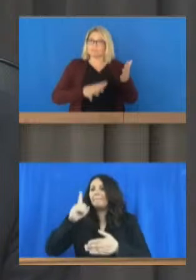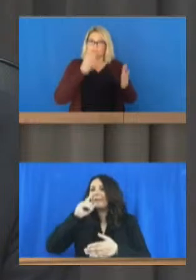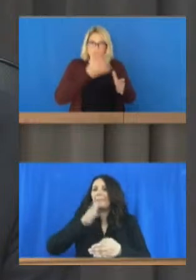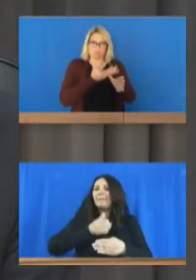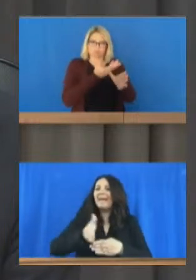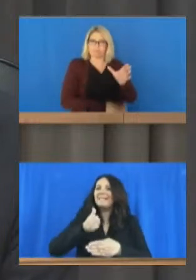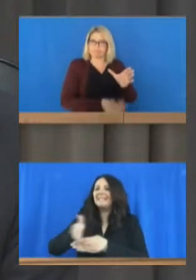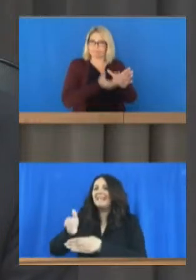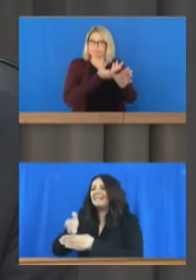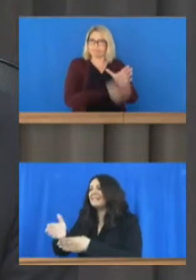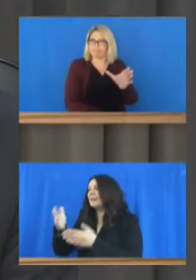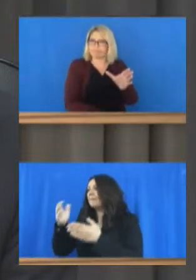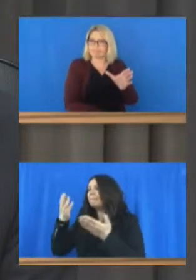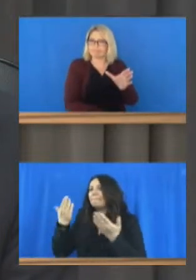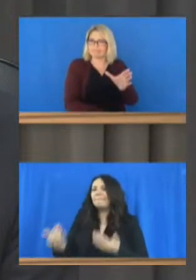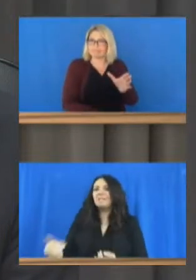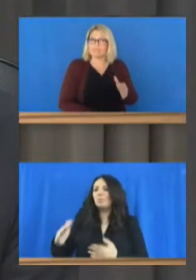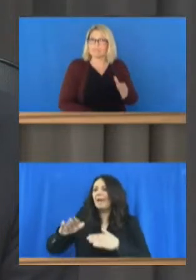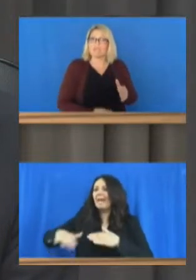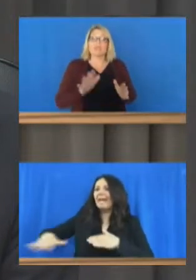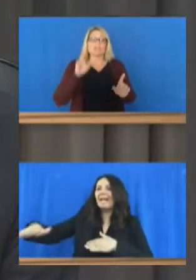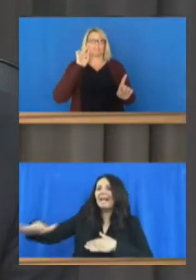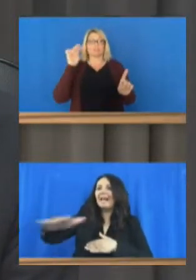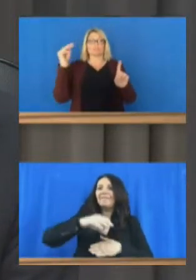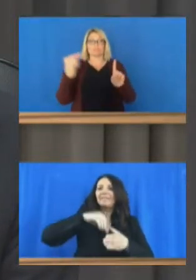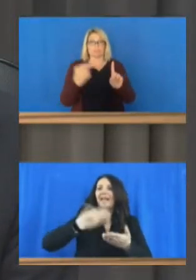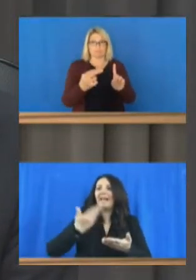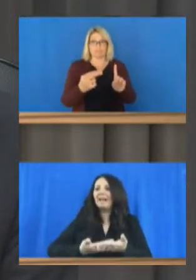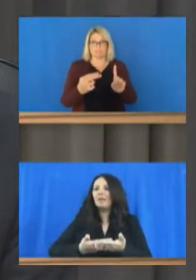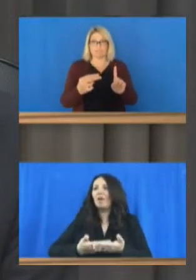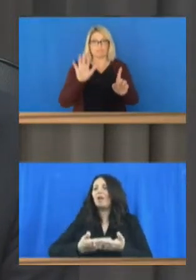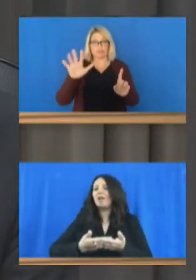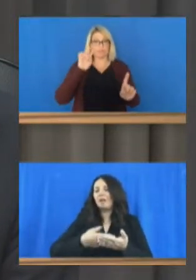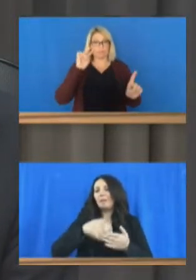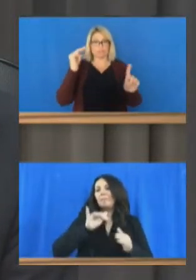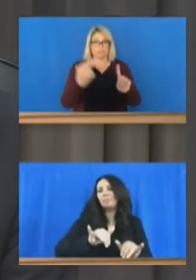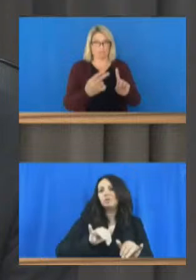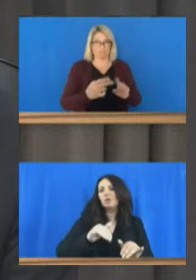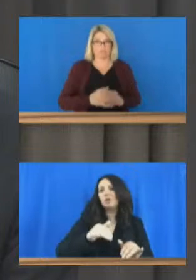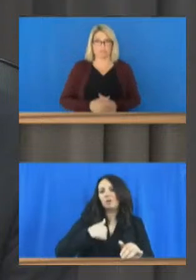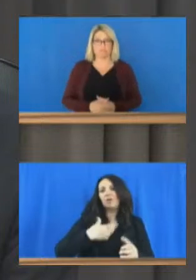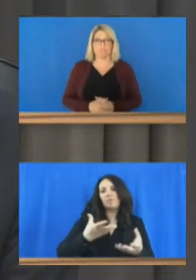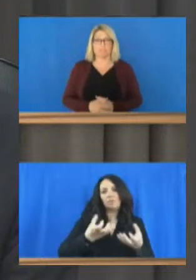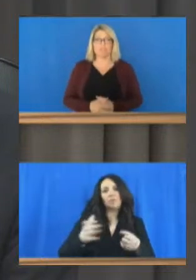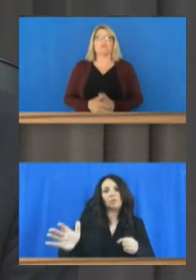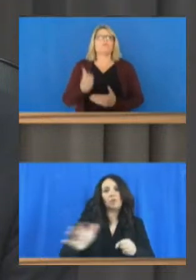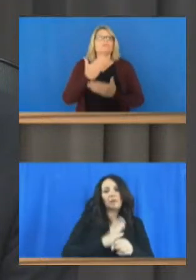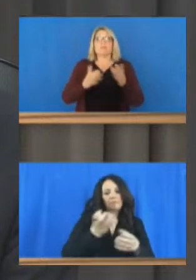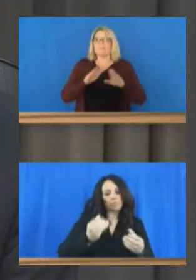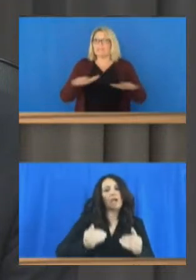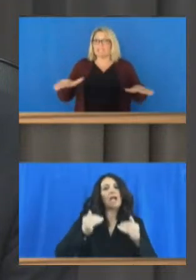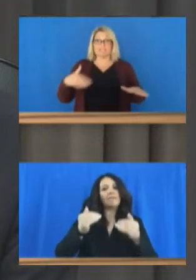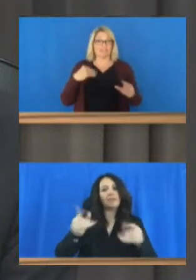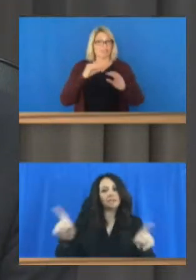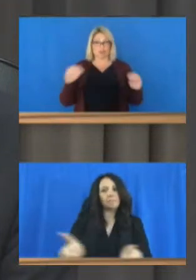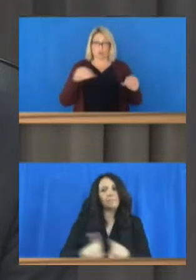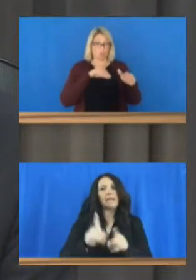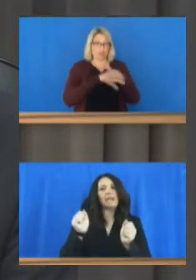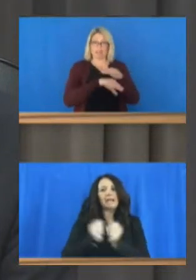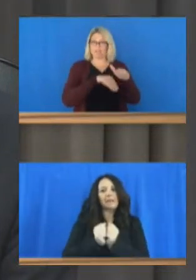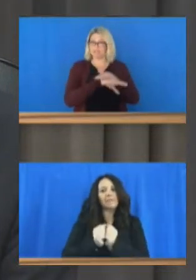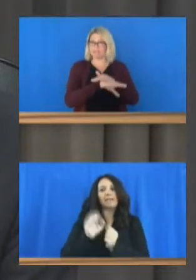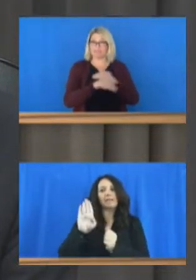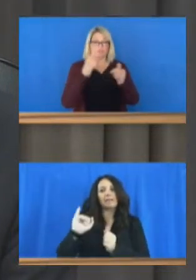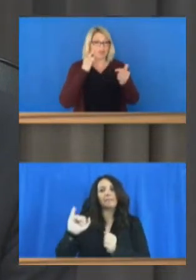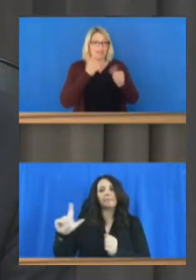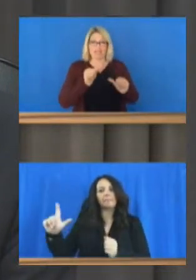des autres provinces et c'est bien géré et ça offre des services pour les élèves, qui est supposé de la raison pourquoi nous sommes